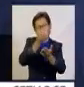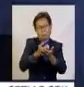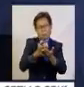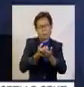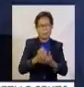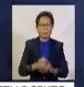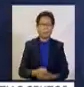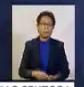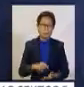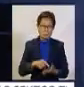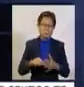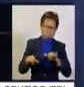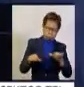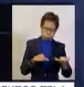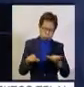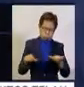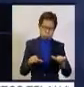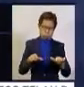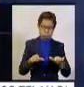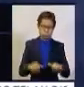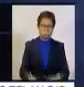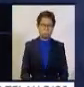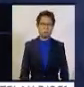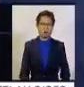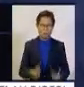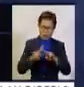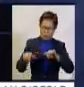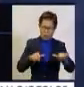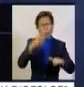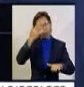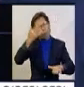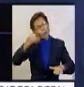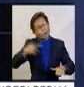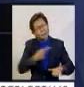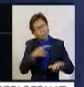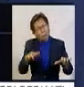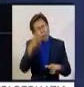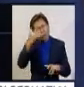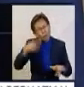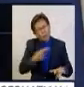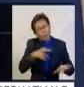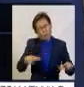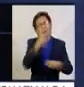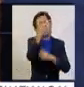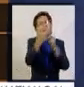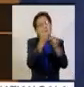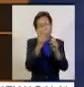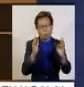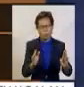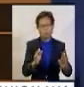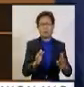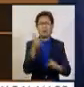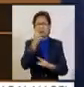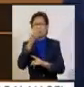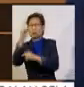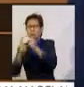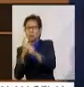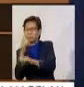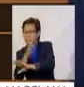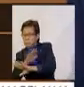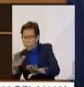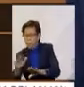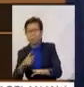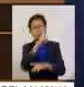I think this is very aggressive fiscal consolidation. And the reason why we want to do it in 3 years instead of in 1 year is